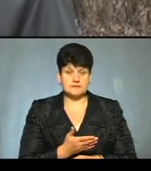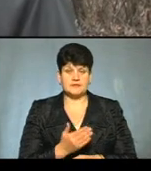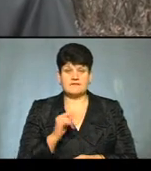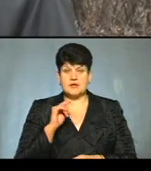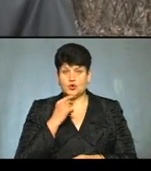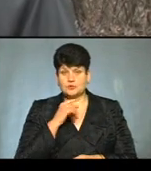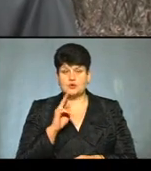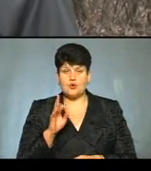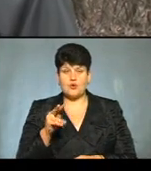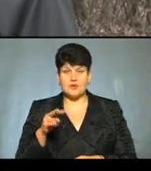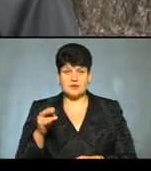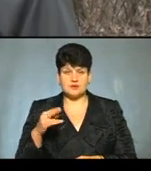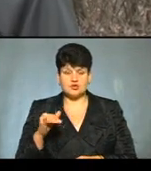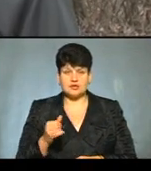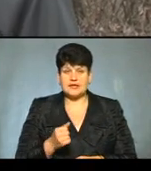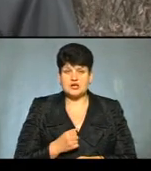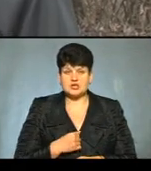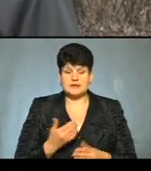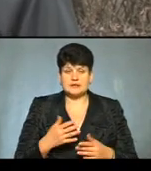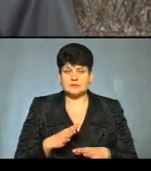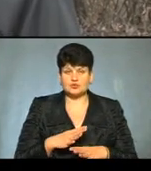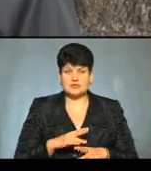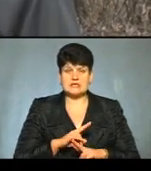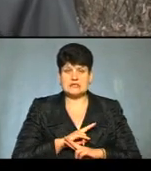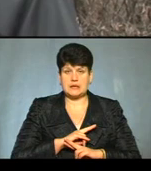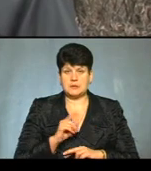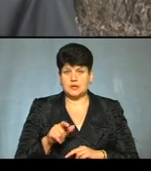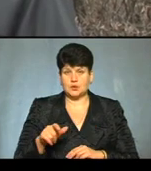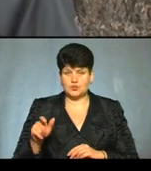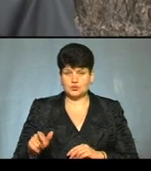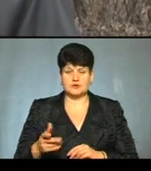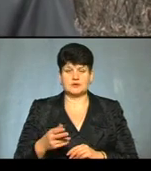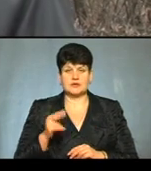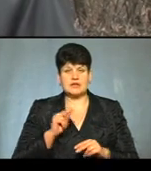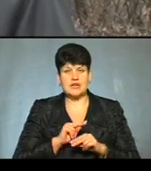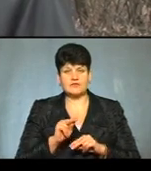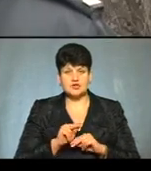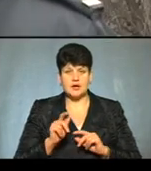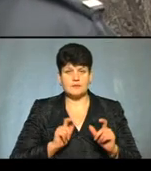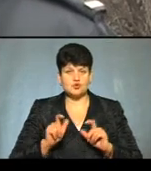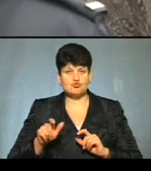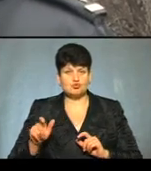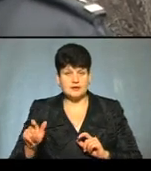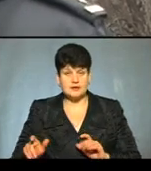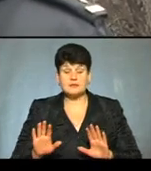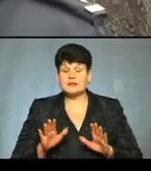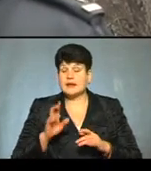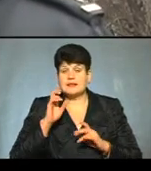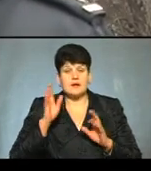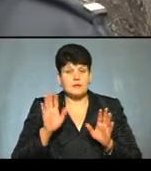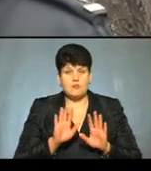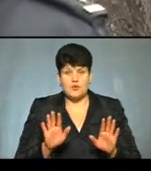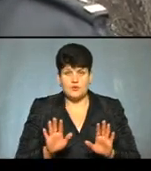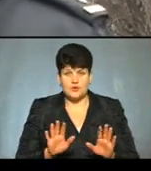в економічному коледжу, на жаль, де були загиблі люди, навчаємо, студенти. В разі, не дай